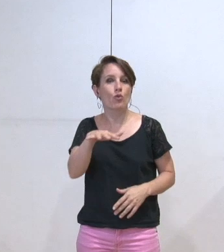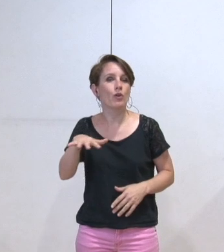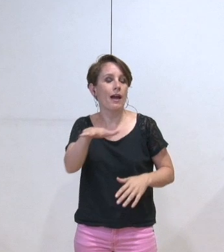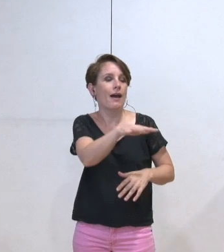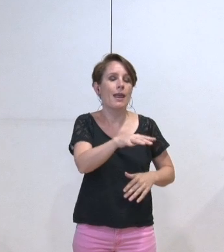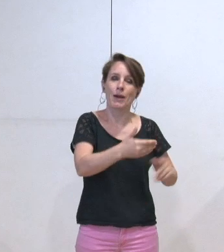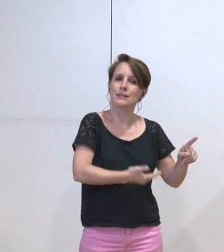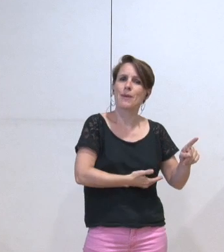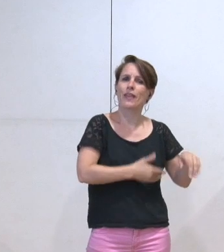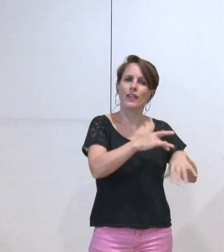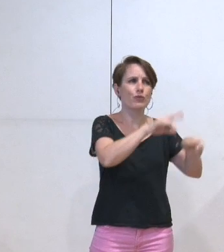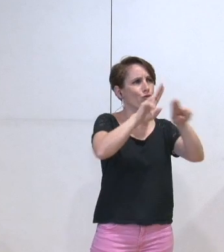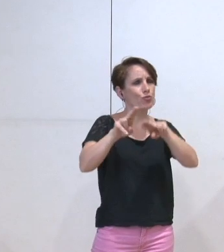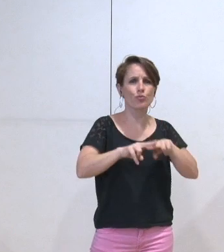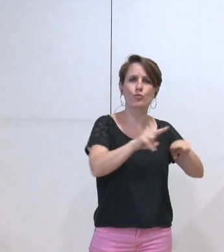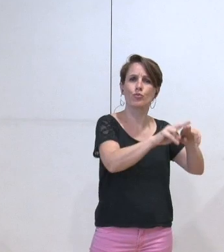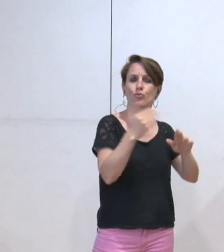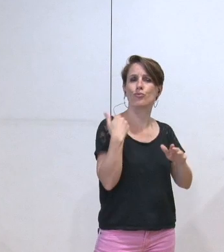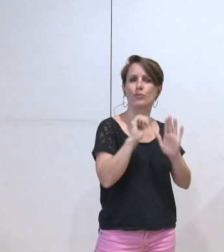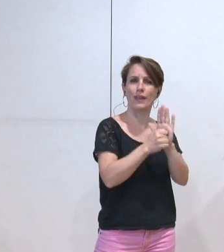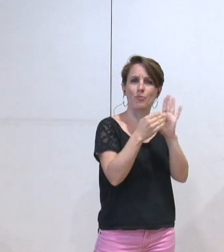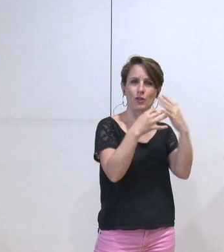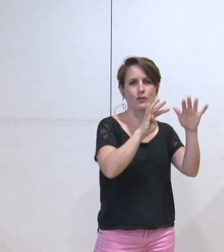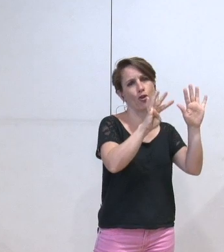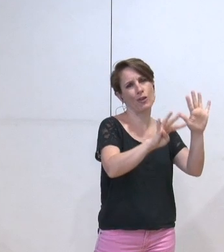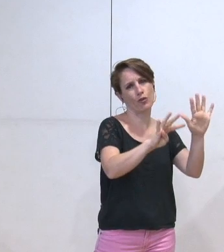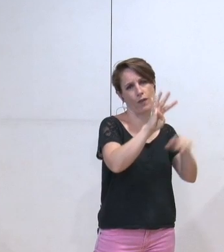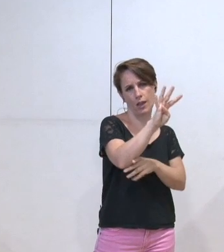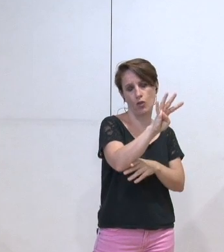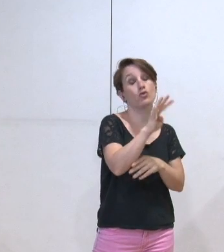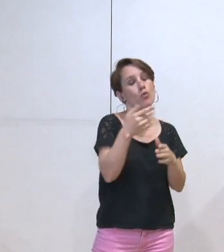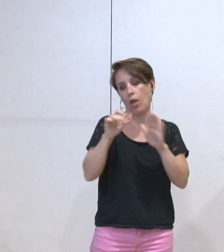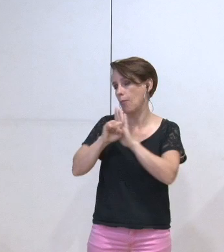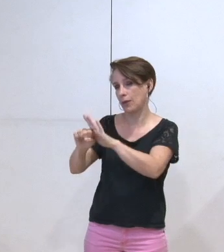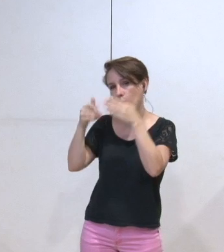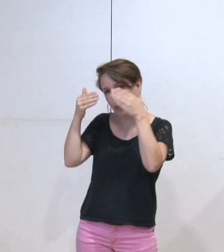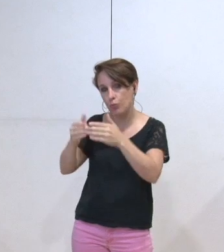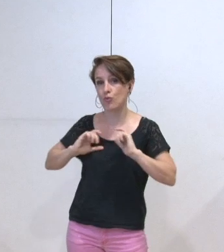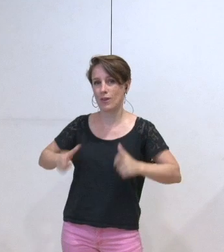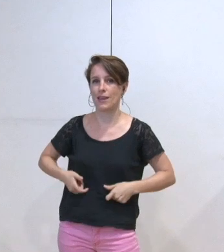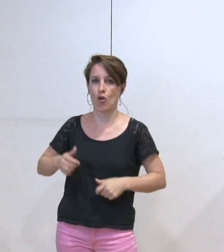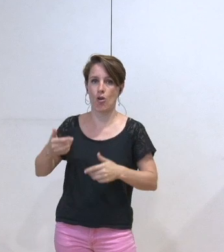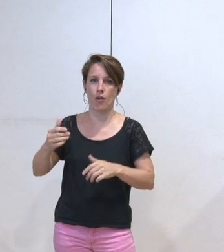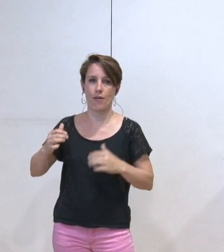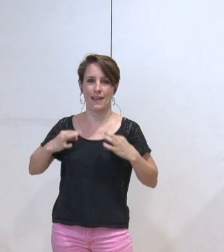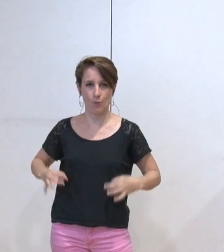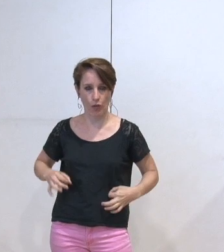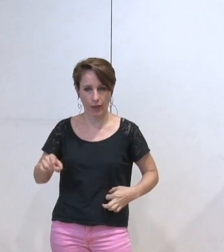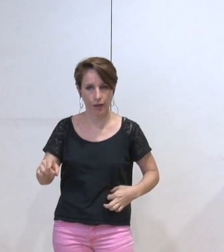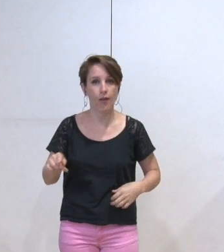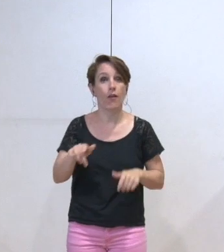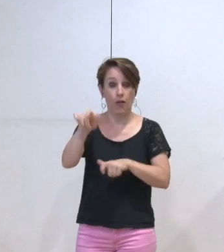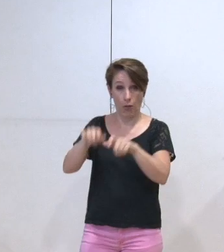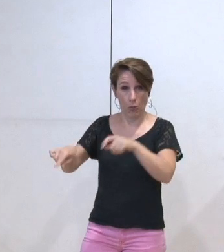1994 euh la priorité ici serait sur la partie élémentaire et donc on a pas mal de de retours des usagers de